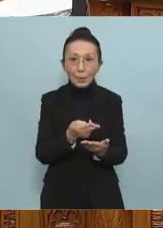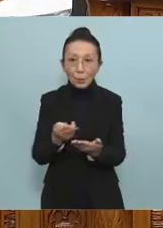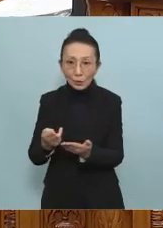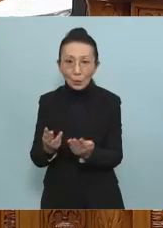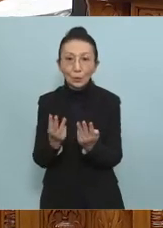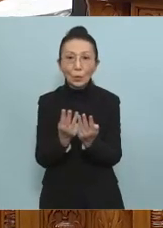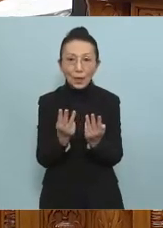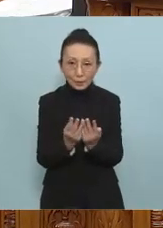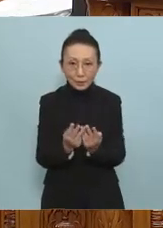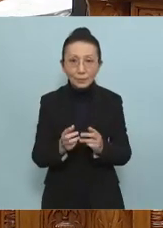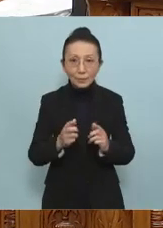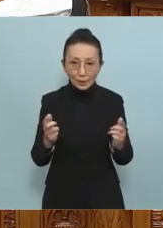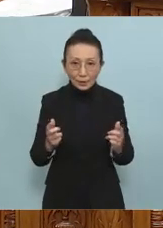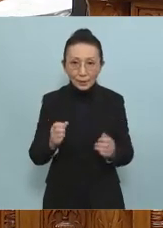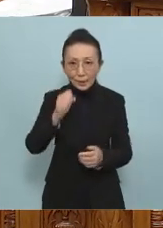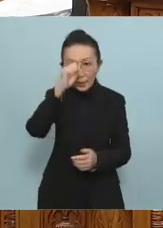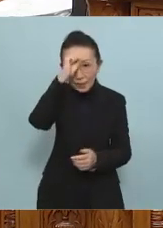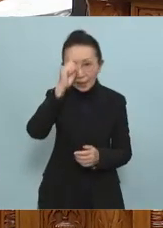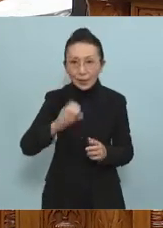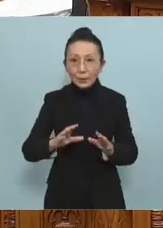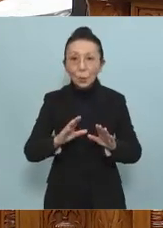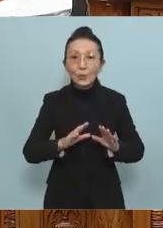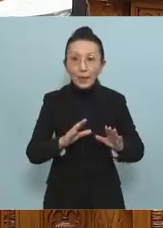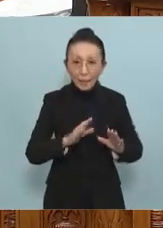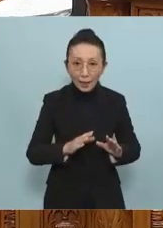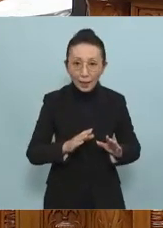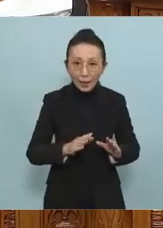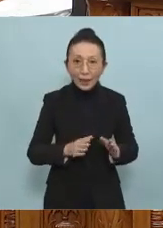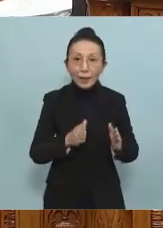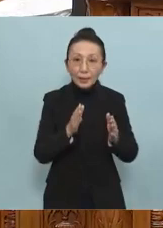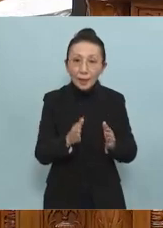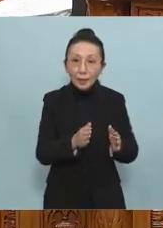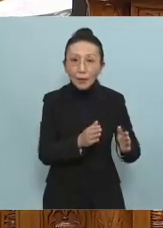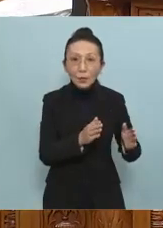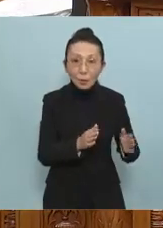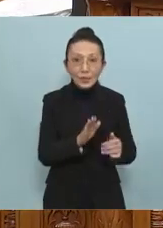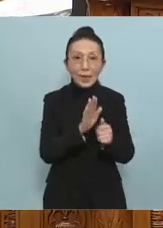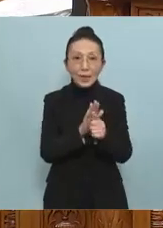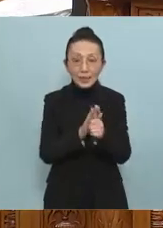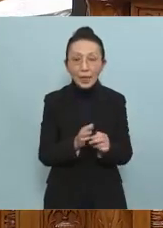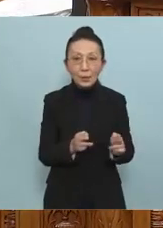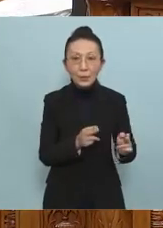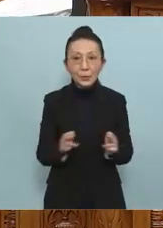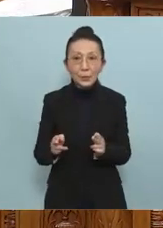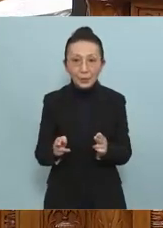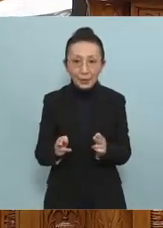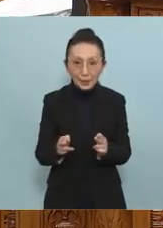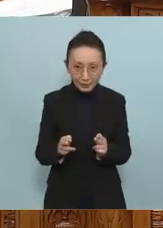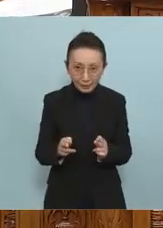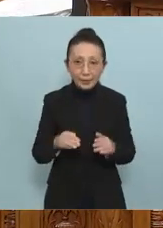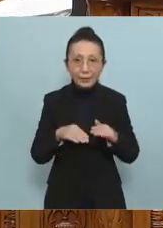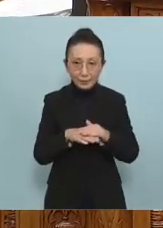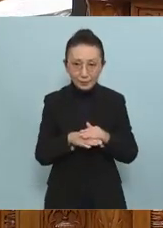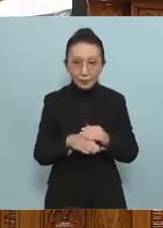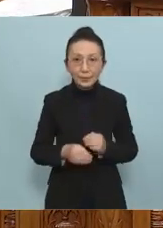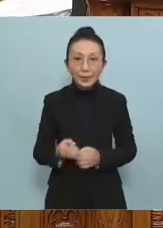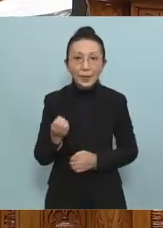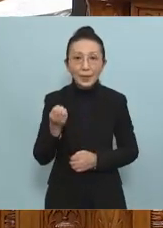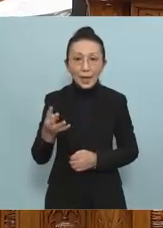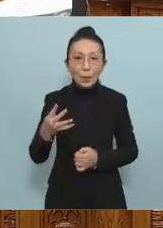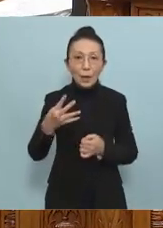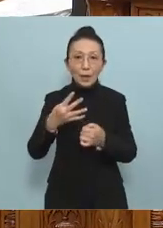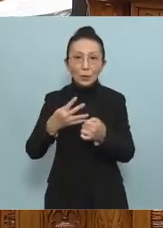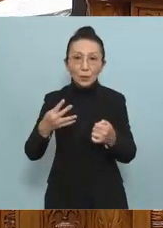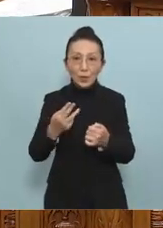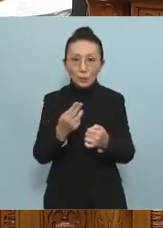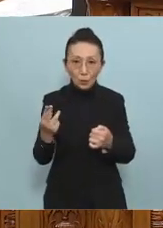れといったそれぞれの段階に応じた支援を準備しております。令和4年